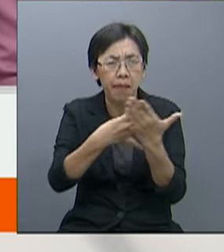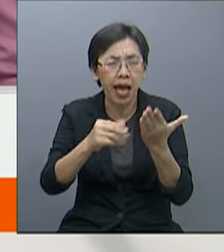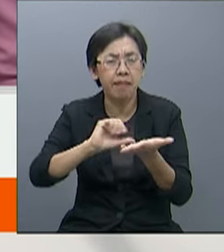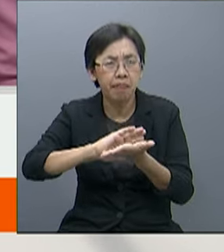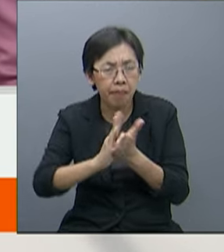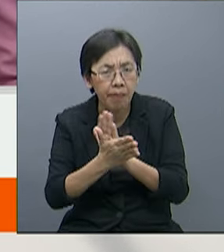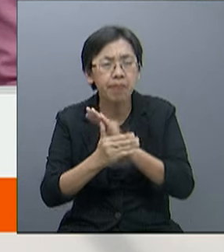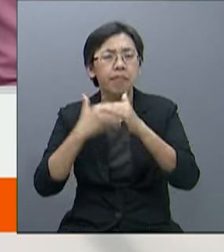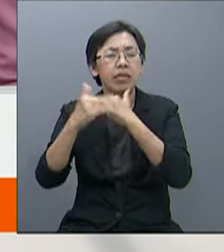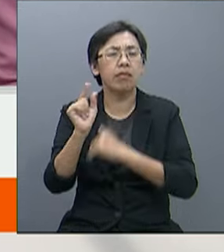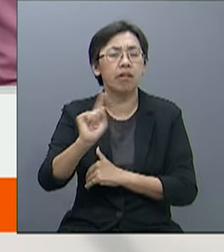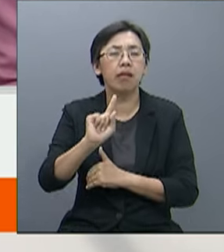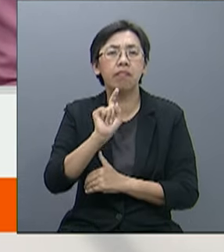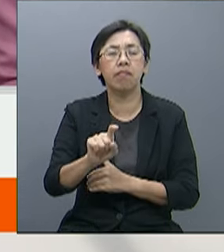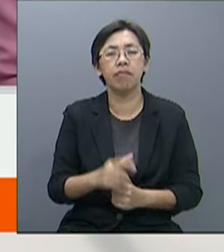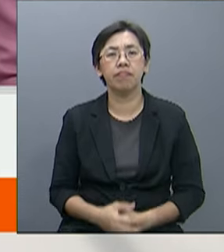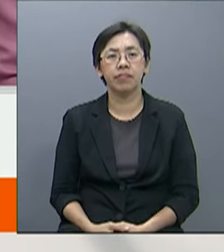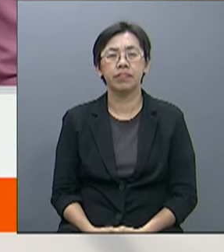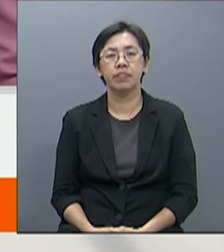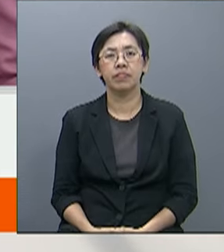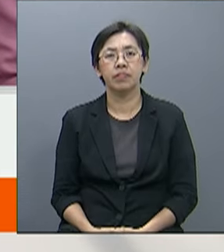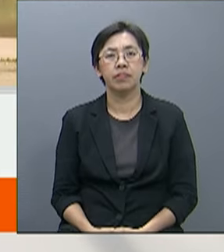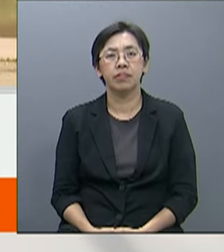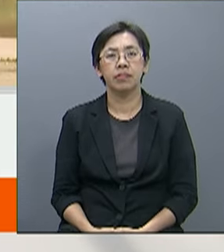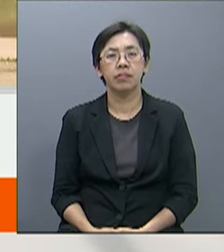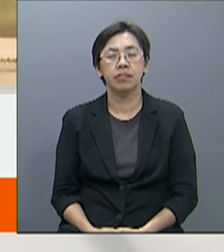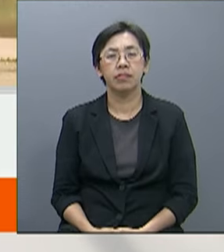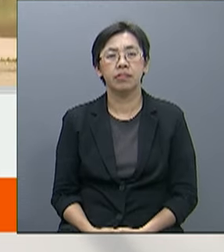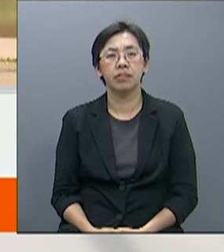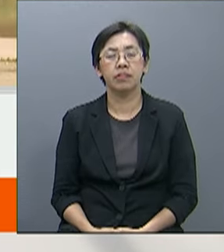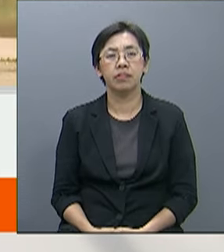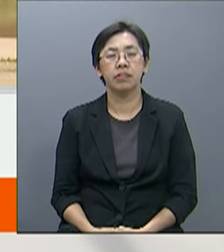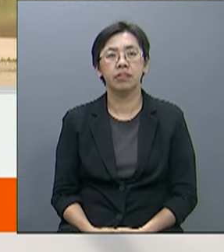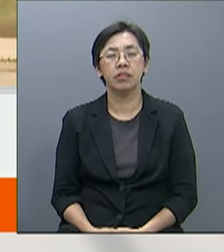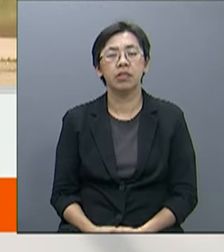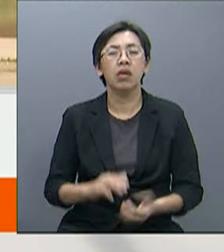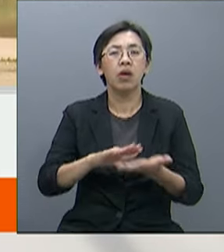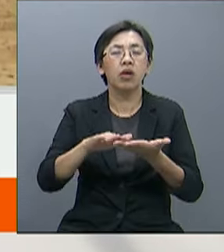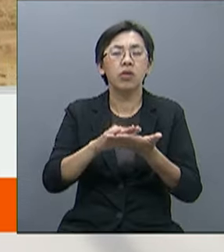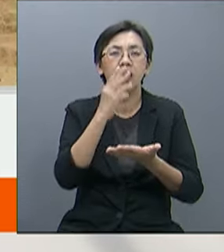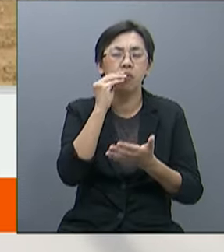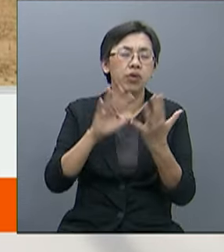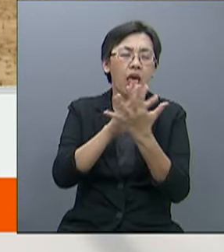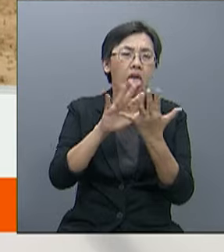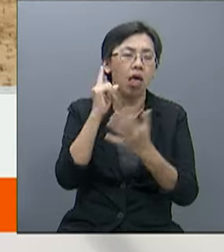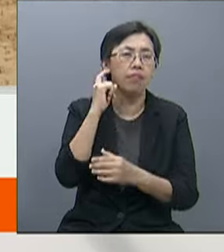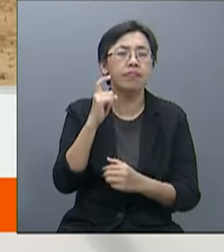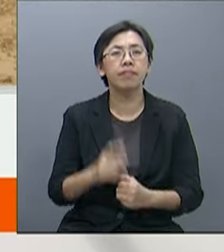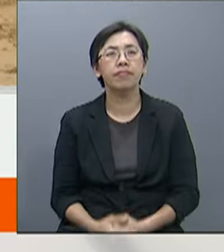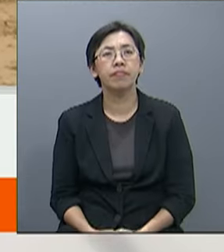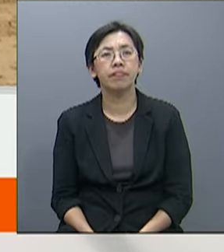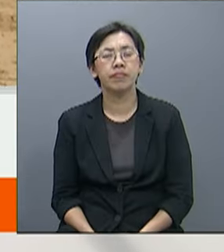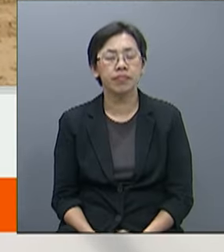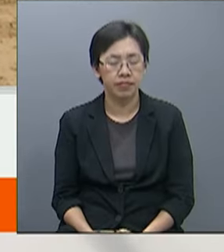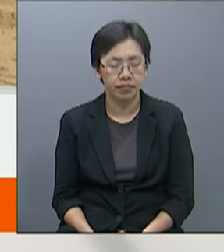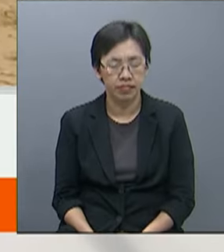คะท่าน ก็ผมที่สิ่งที่ผมเริ่มนะครับก็คือหนึ่งเราหลังจากที่เราสั่งกำหนดว่าเบอร์โทรศัพท์ไหน